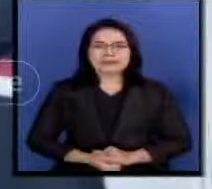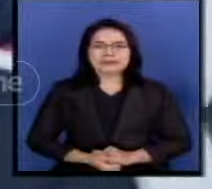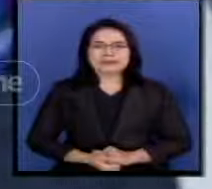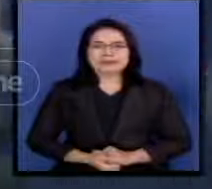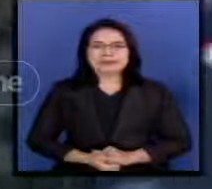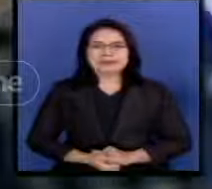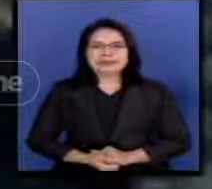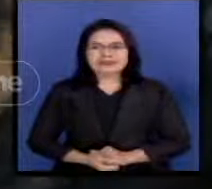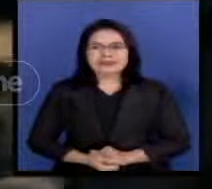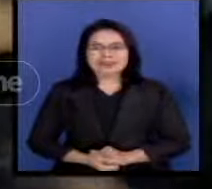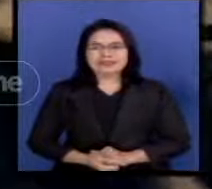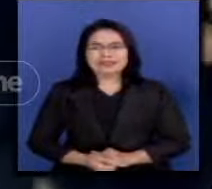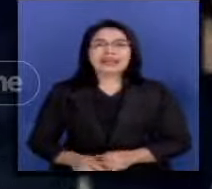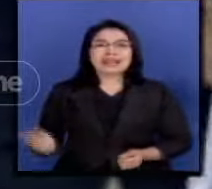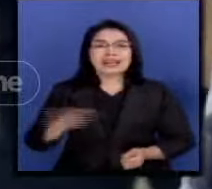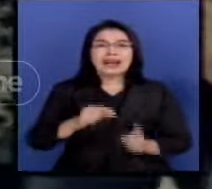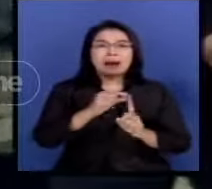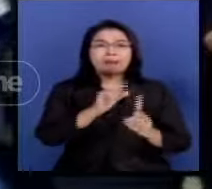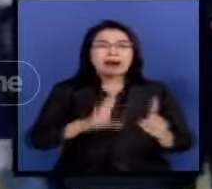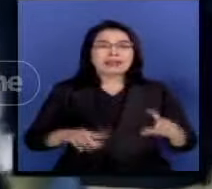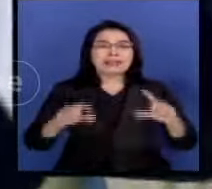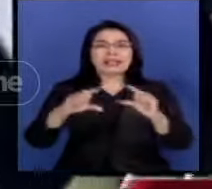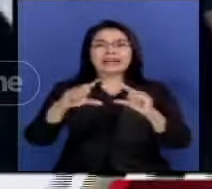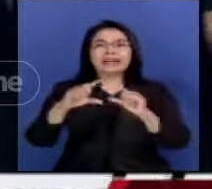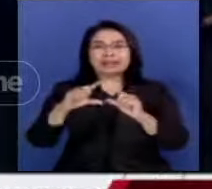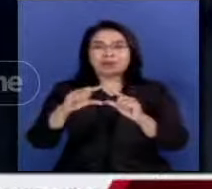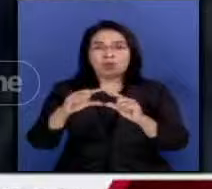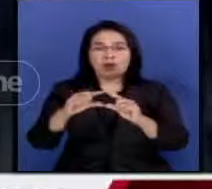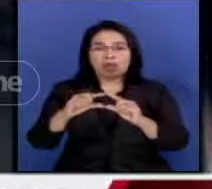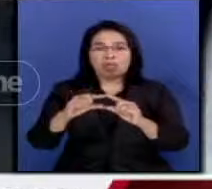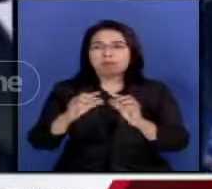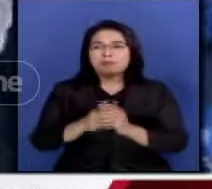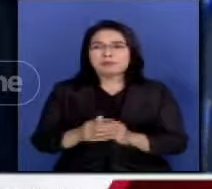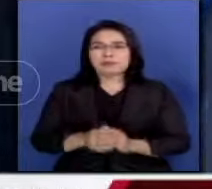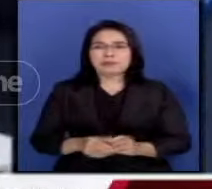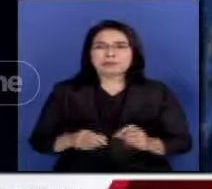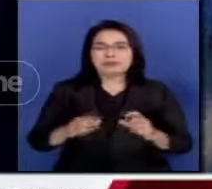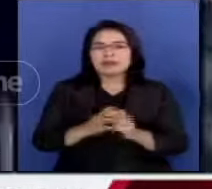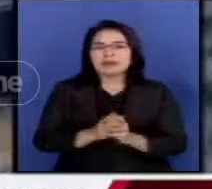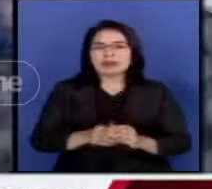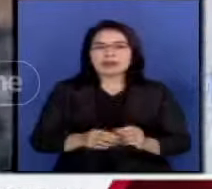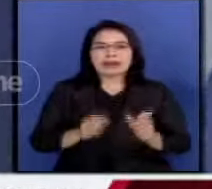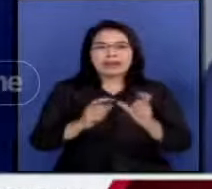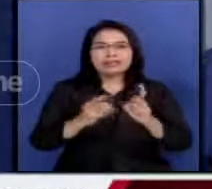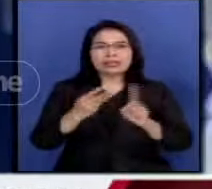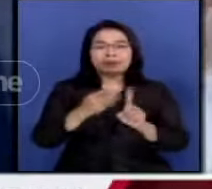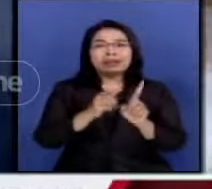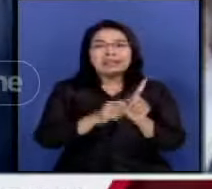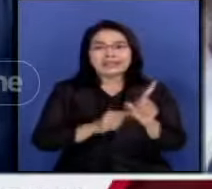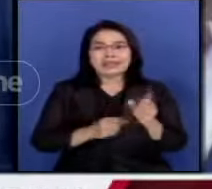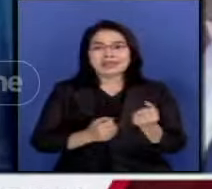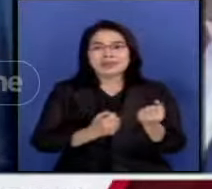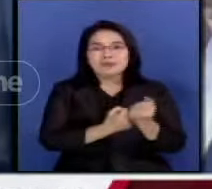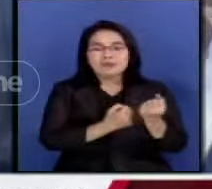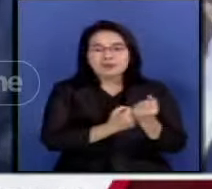elit Partai Demokrat menyebut partai besutan Susilo Bambang Yudhoyono memberikan tenggat waktu kepada bakal capres